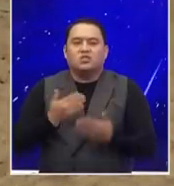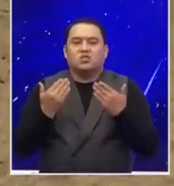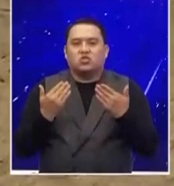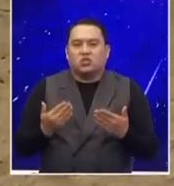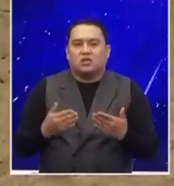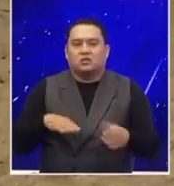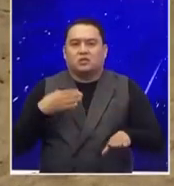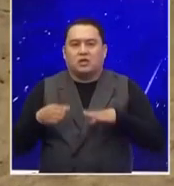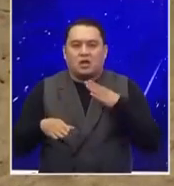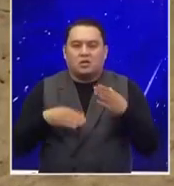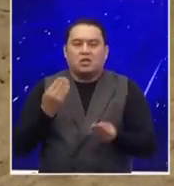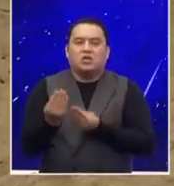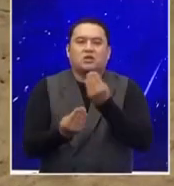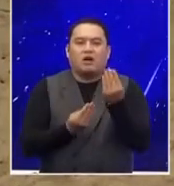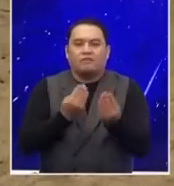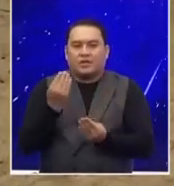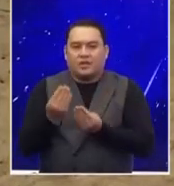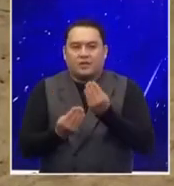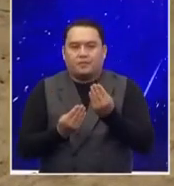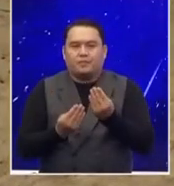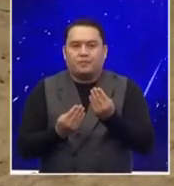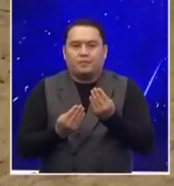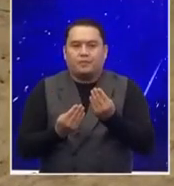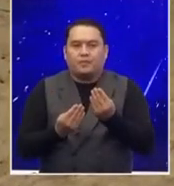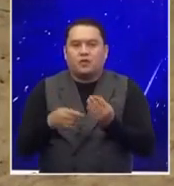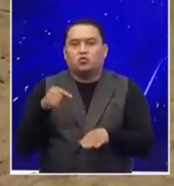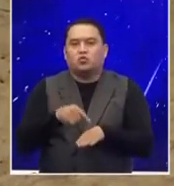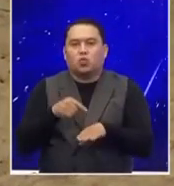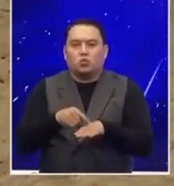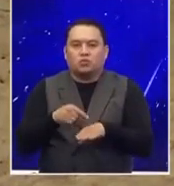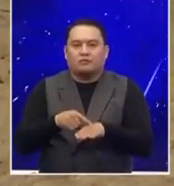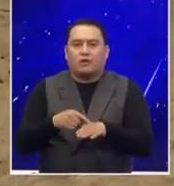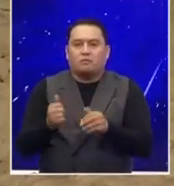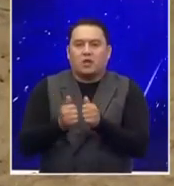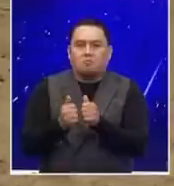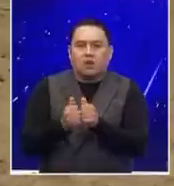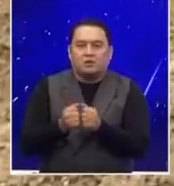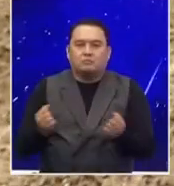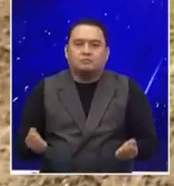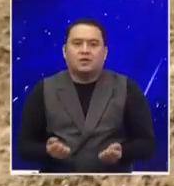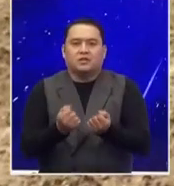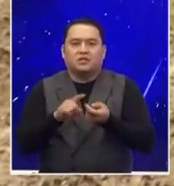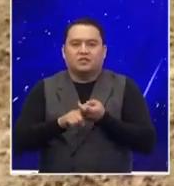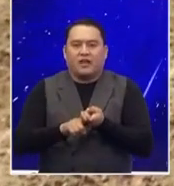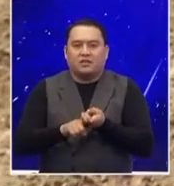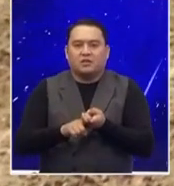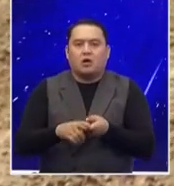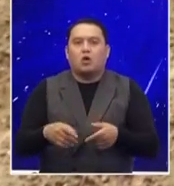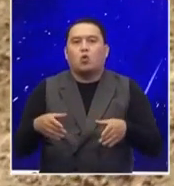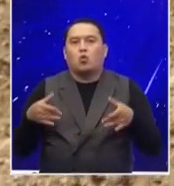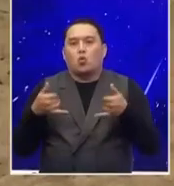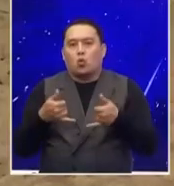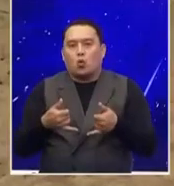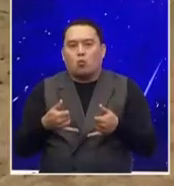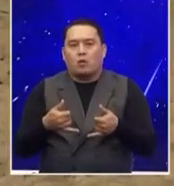больше над игровыми моментами, над чувством напарника. То есть над связью между собой. Кубок «Буревестника» –